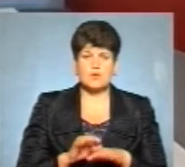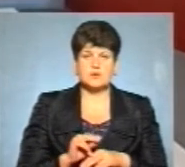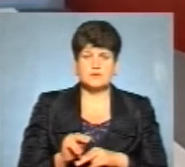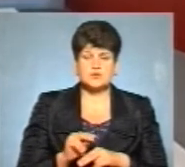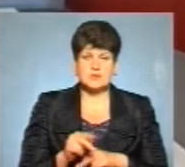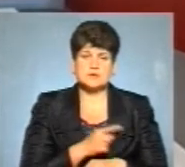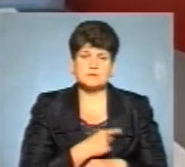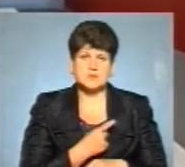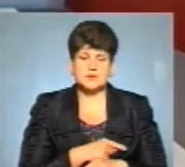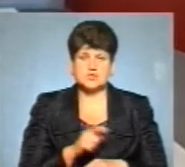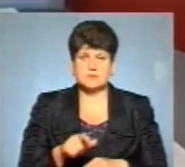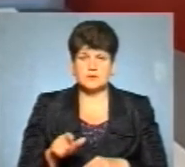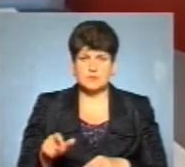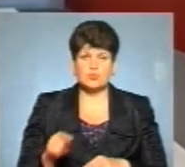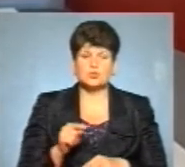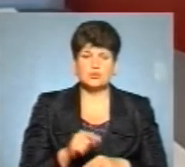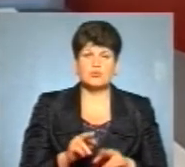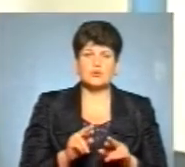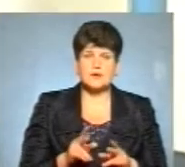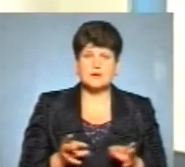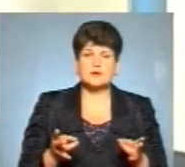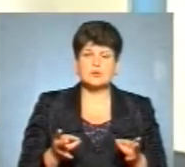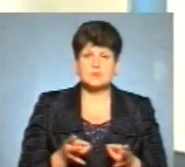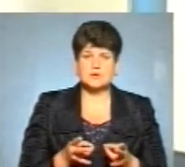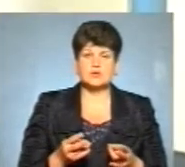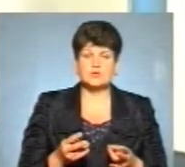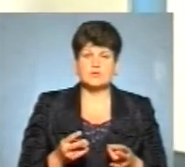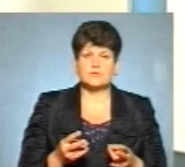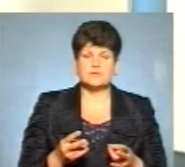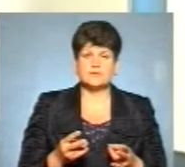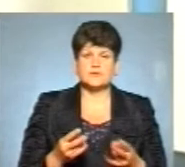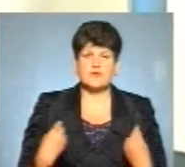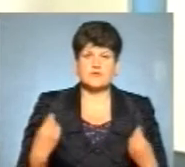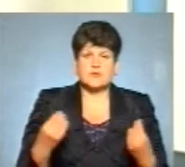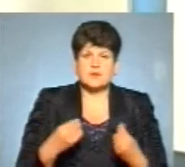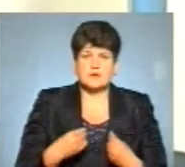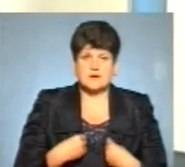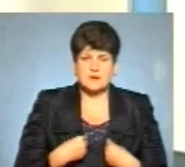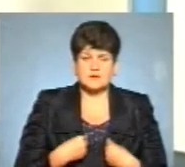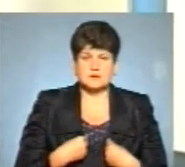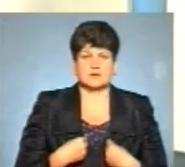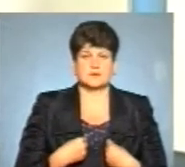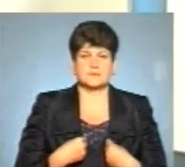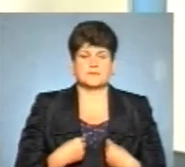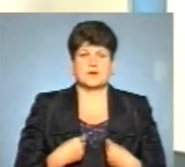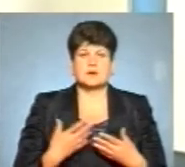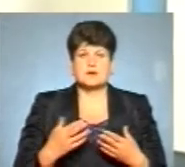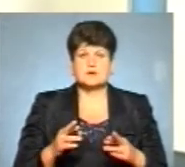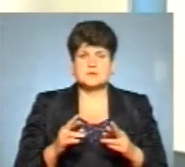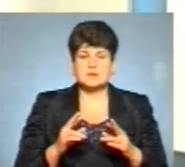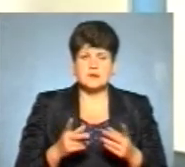медичним персоналом по тому, як необхідно вдягати засоби індивідуального захисту, як